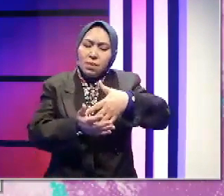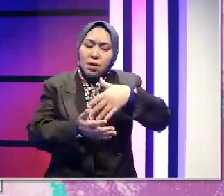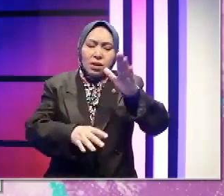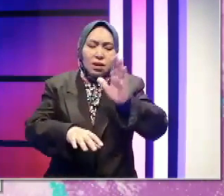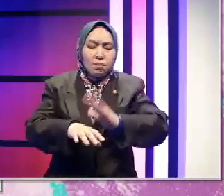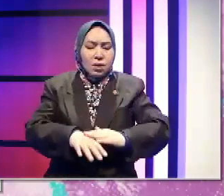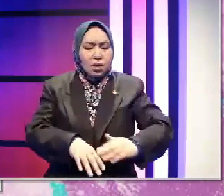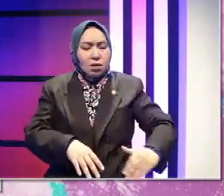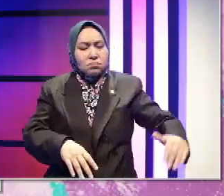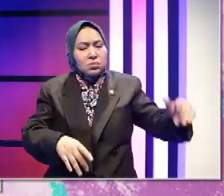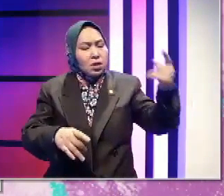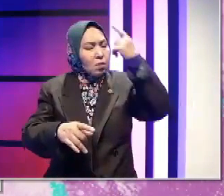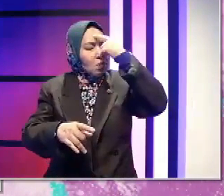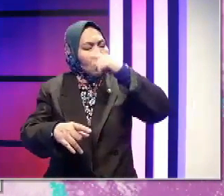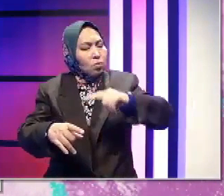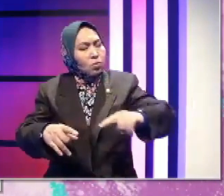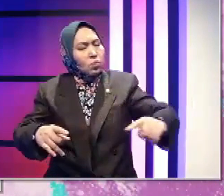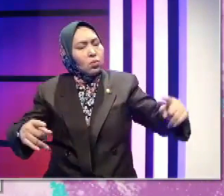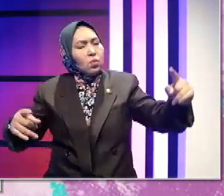وأنتم